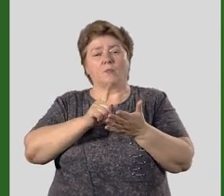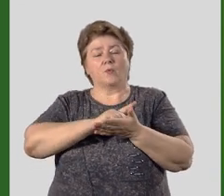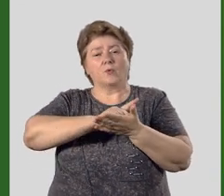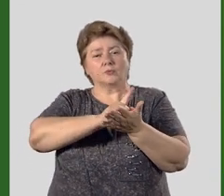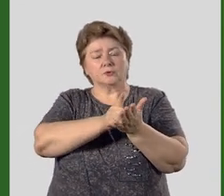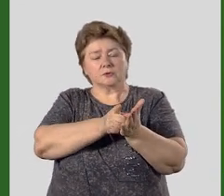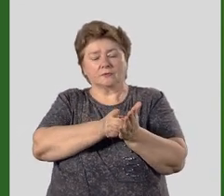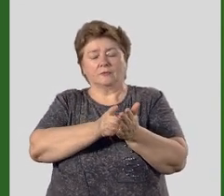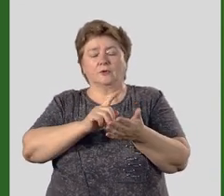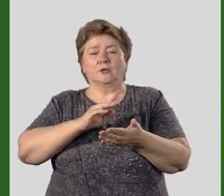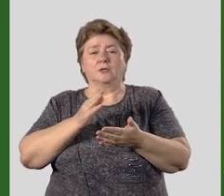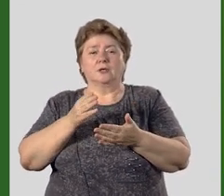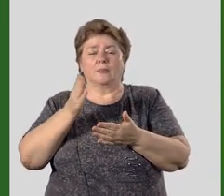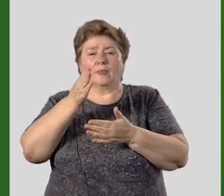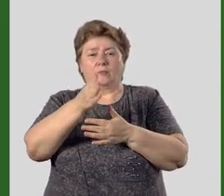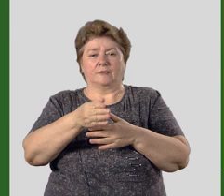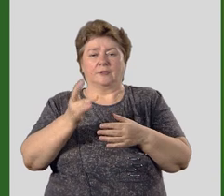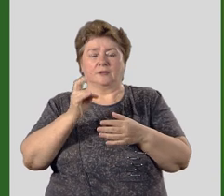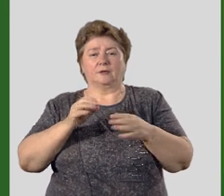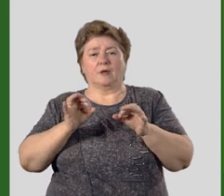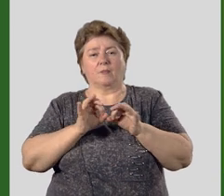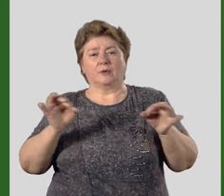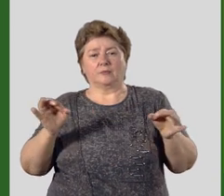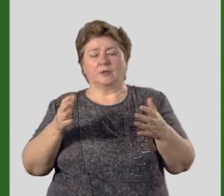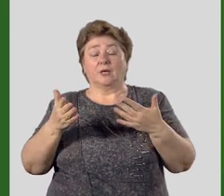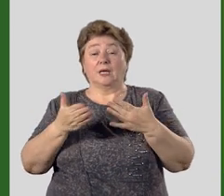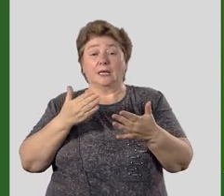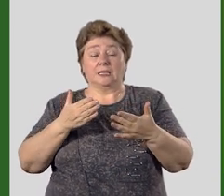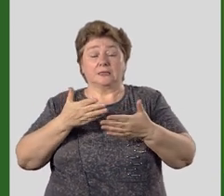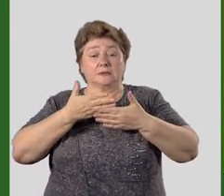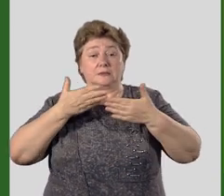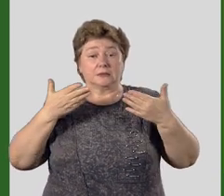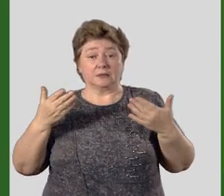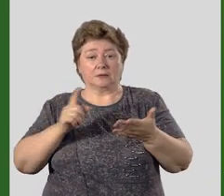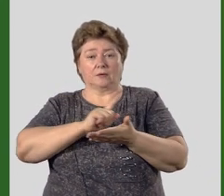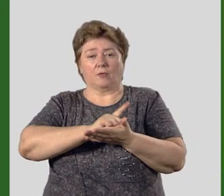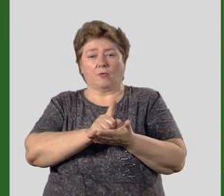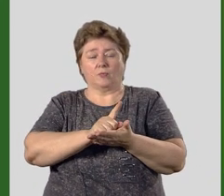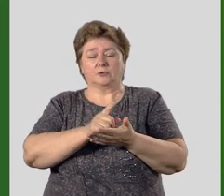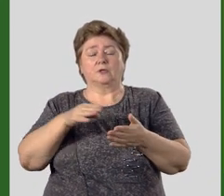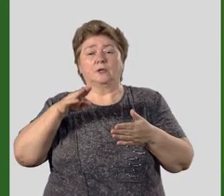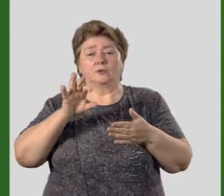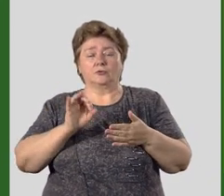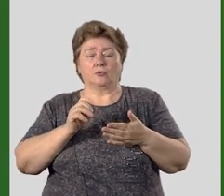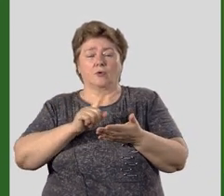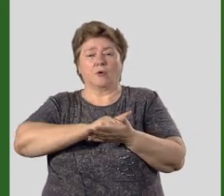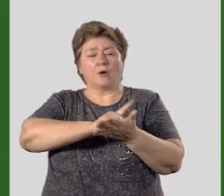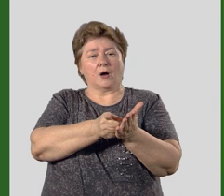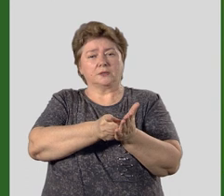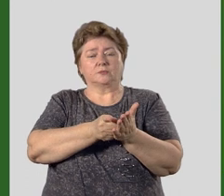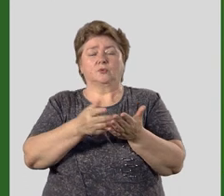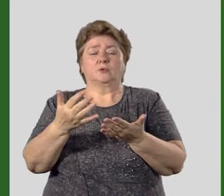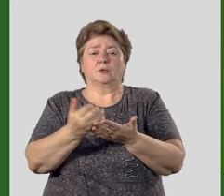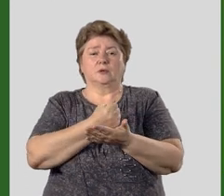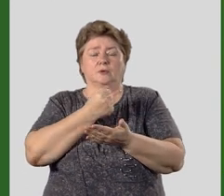часовой стрелке в направлении на предмет. Если нет под рукой компаса, то азимут